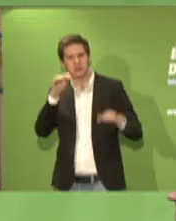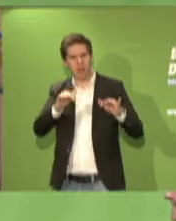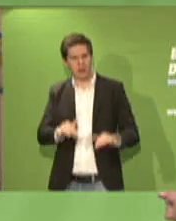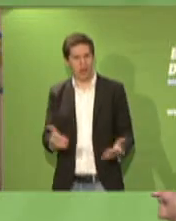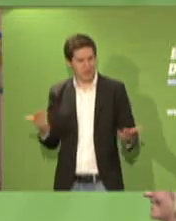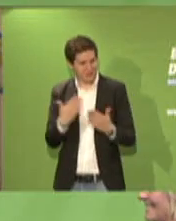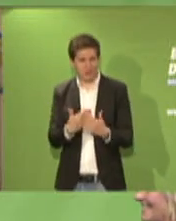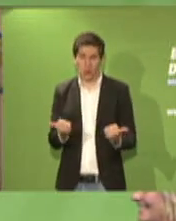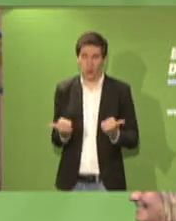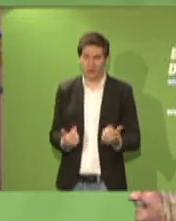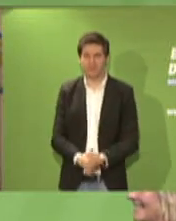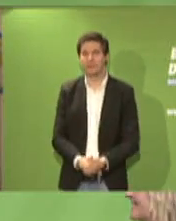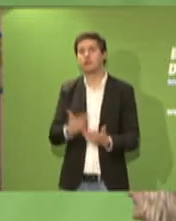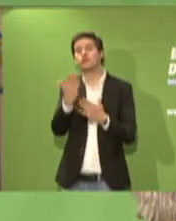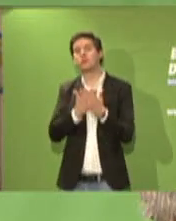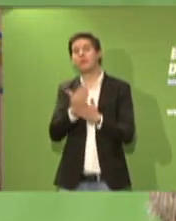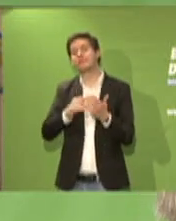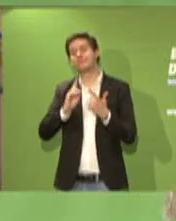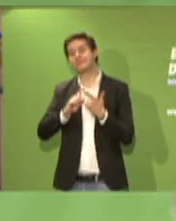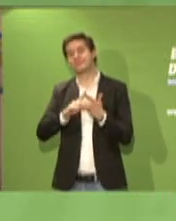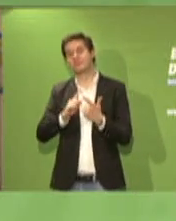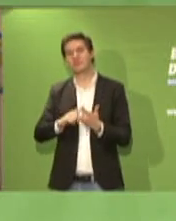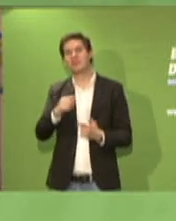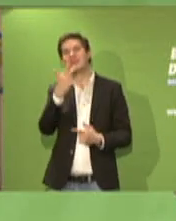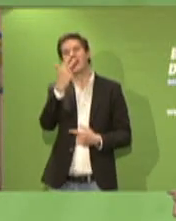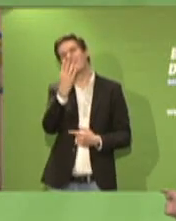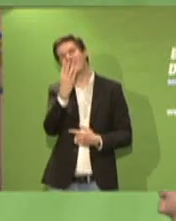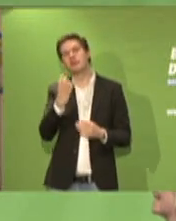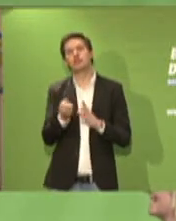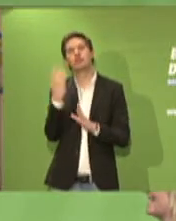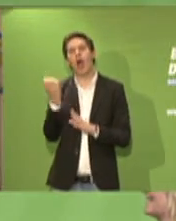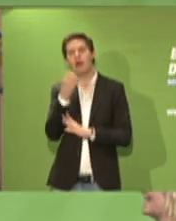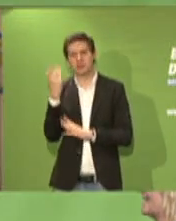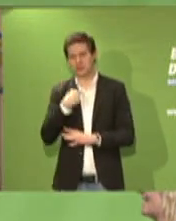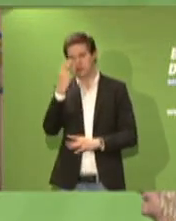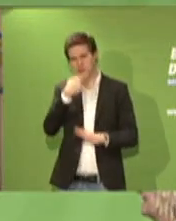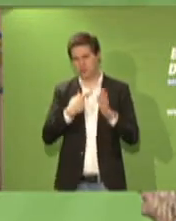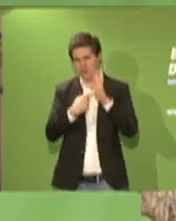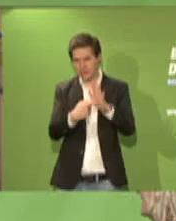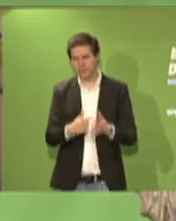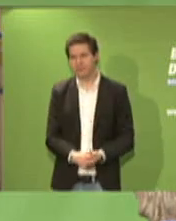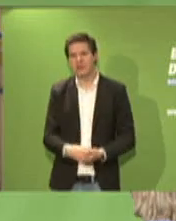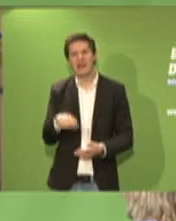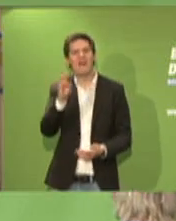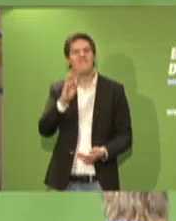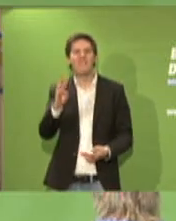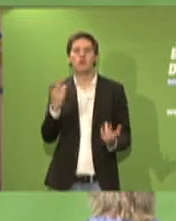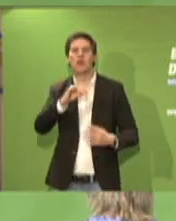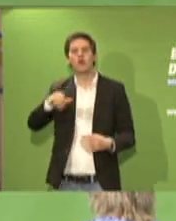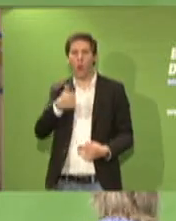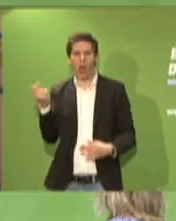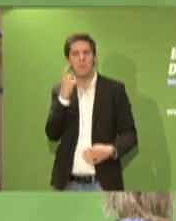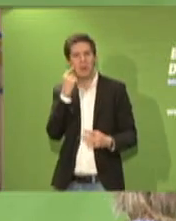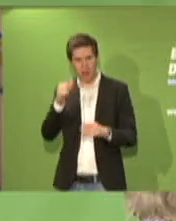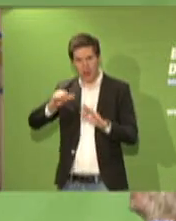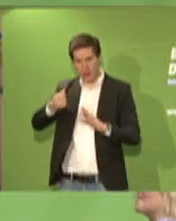So, und was es sonst noch gab zum Beispiel, da haben wir jetzt drei, vier Charts in einer Präsentation. Der Wilfried oder die Julia können jetzt ja vielleicht das erste Mal